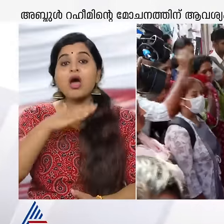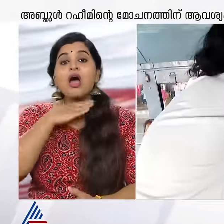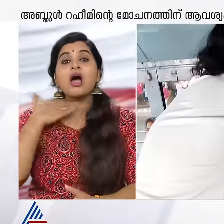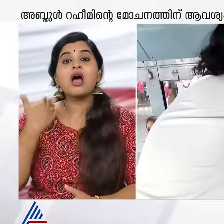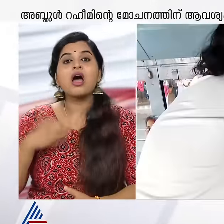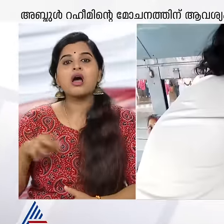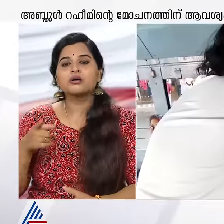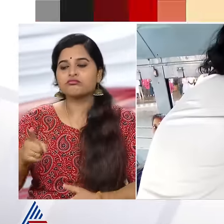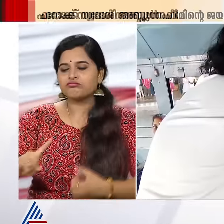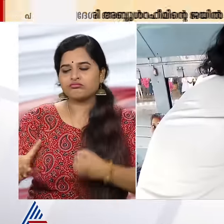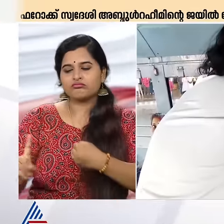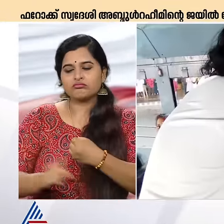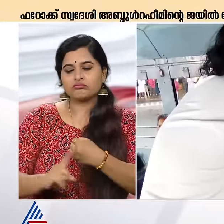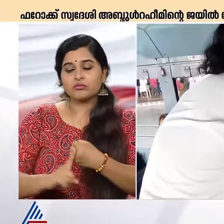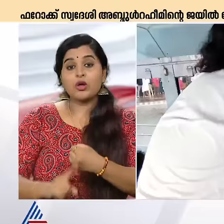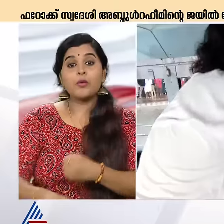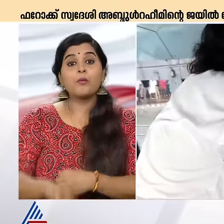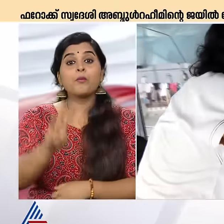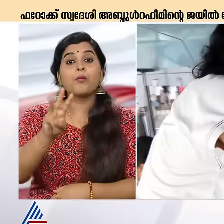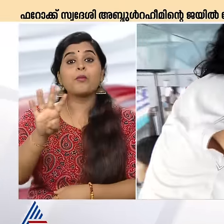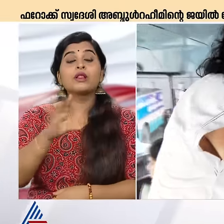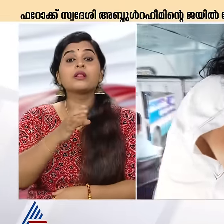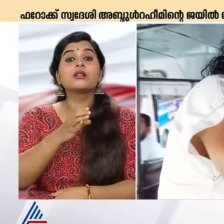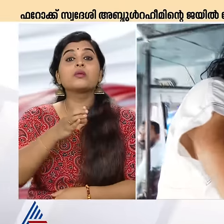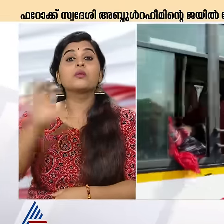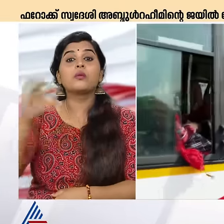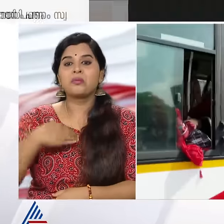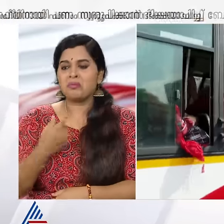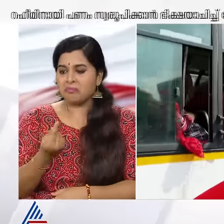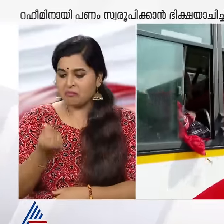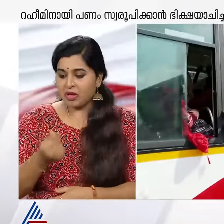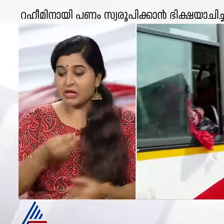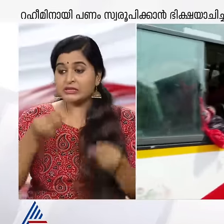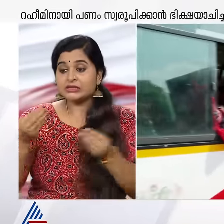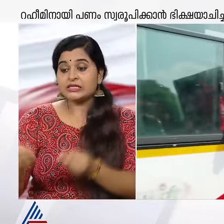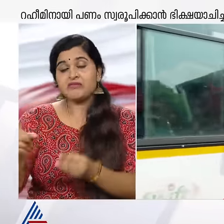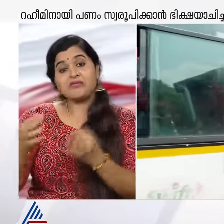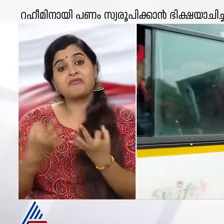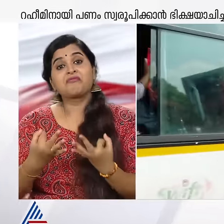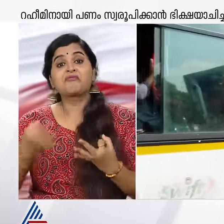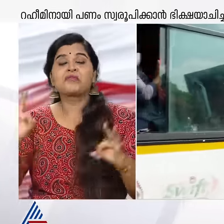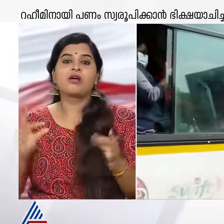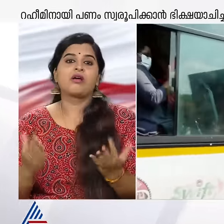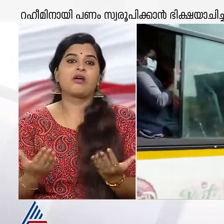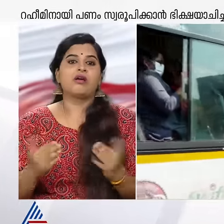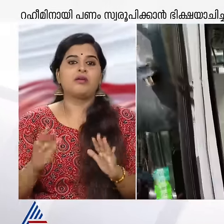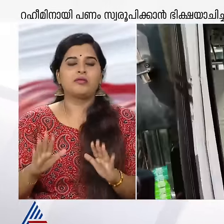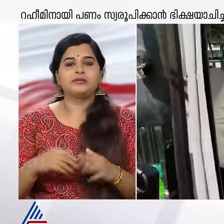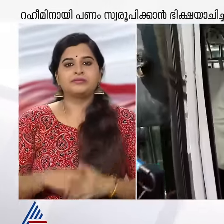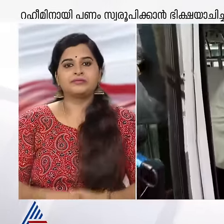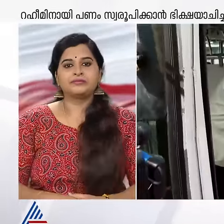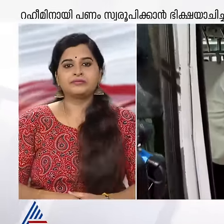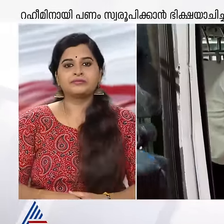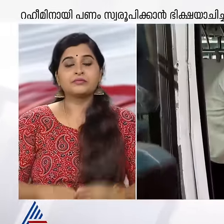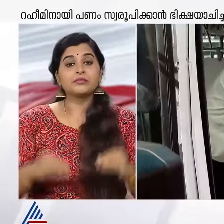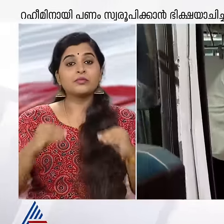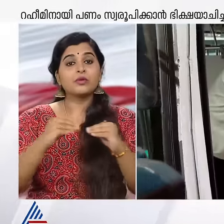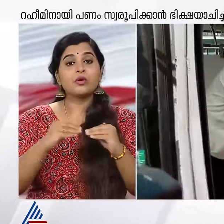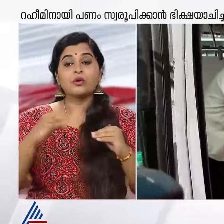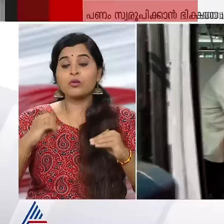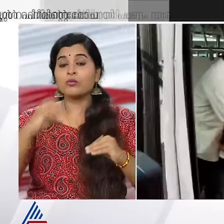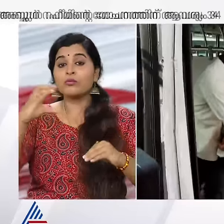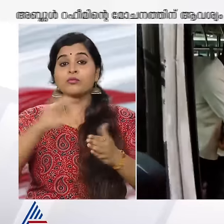വിധിച്ചത്. 34 കോടി രൂപ മോചനദ്രവ്യം നൽകിയാൽ വധശിക്ഷയിൽ നിന്നും രക്ഷ നേടാം. ബോച്ചെ ഫണ്ട്സ് ചാരിറ്റബിൾ ട്രസ്റ്റ്